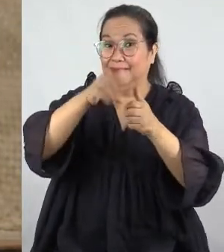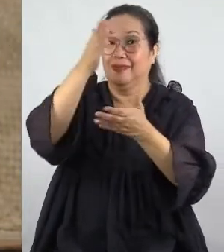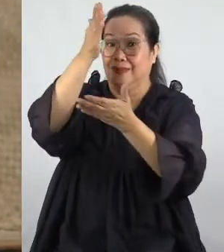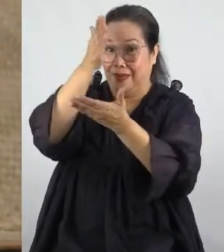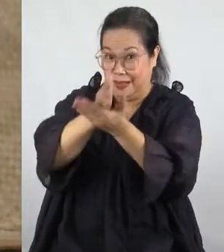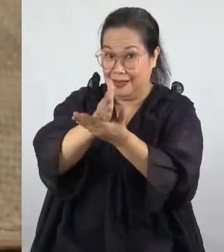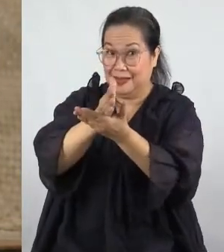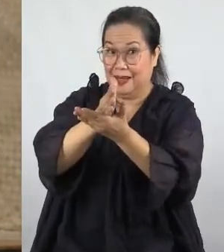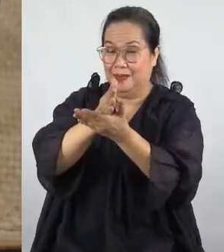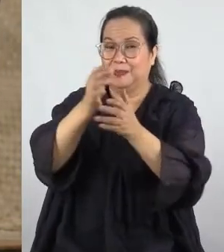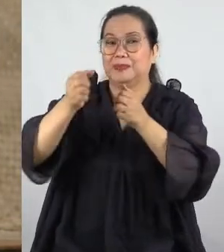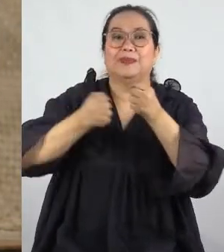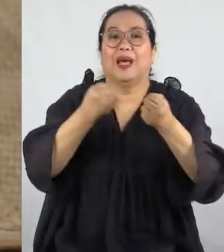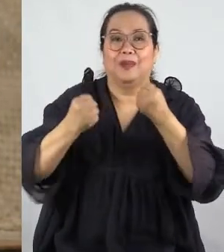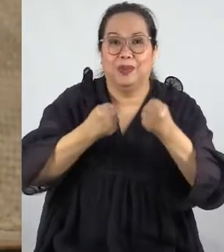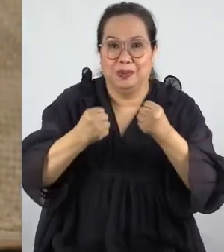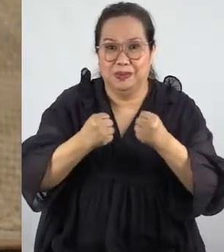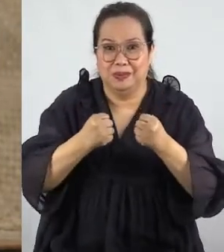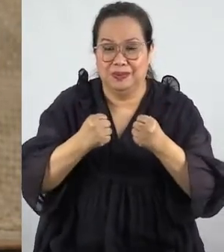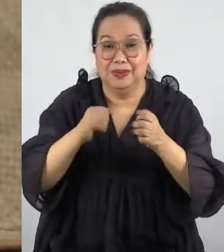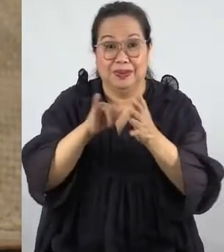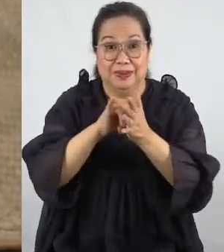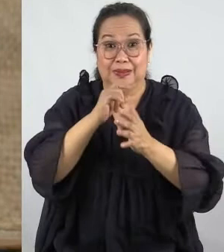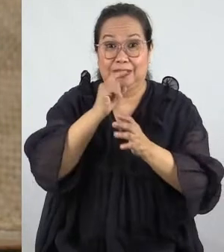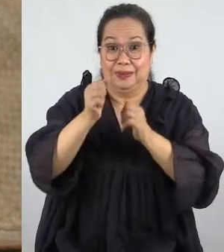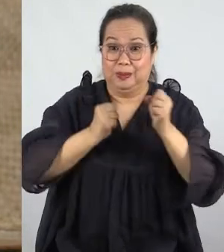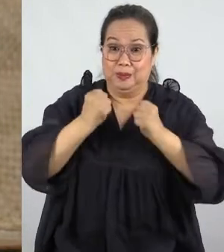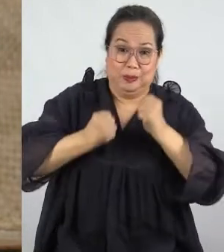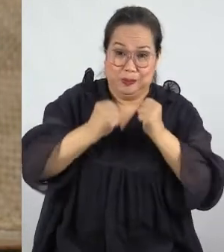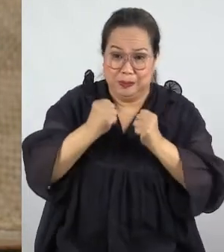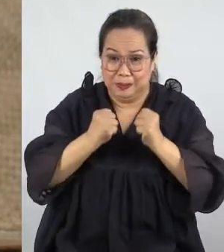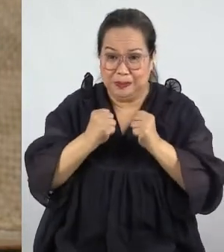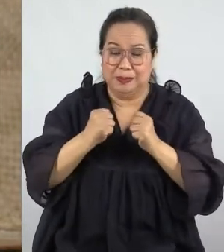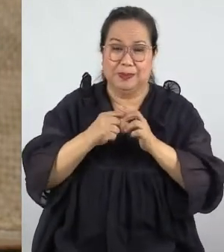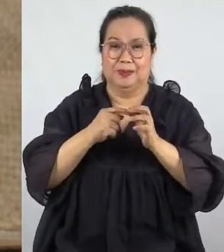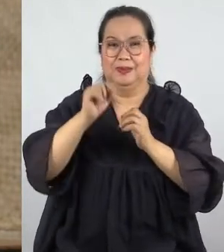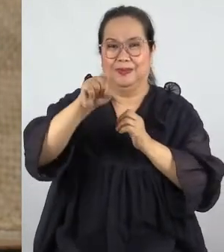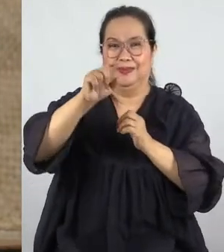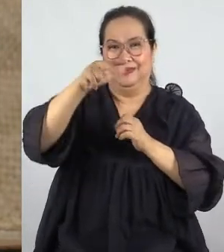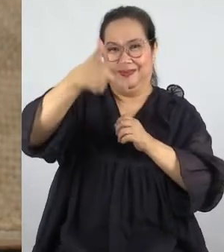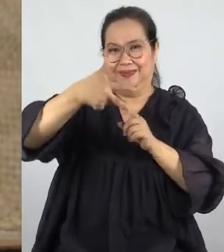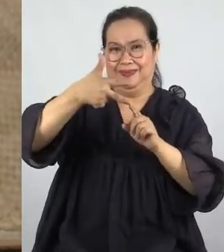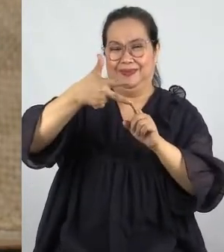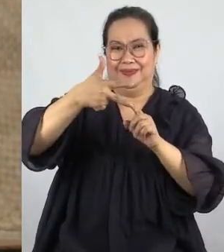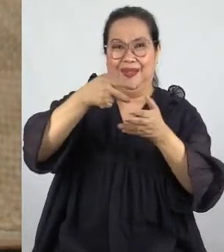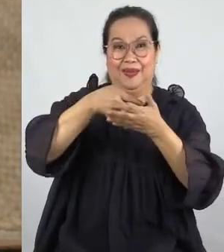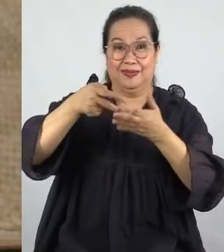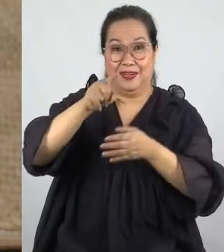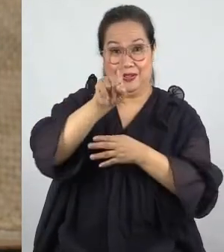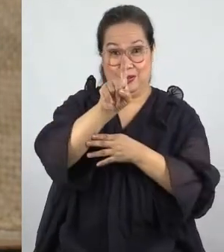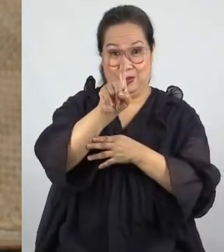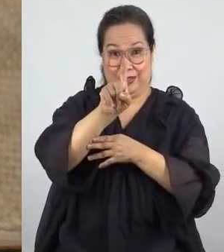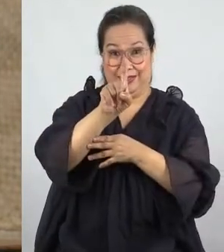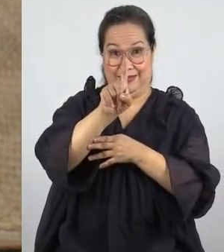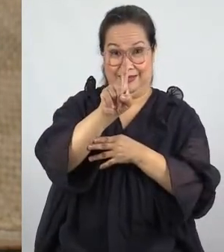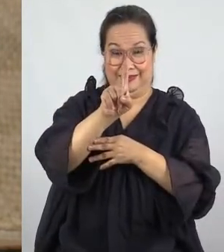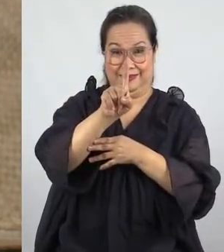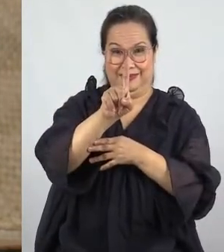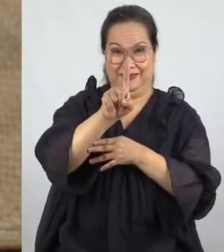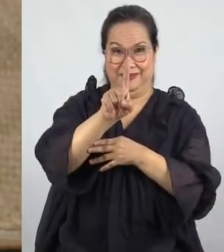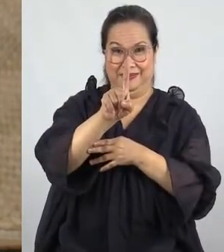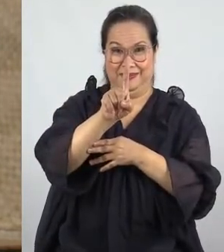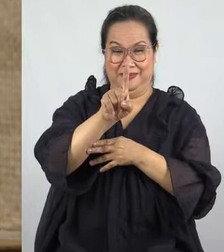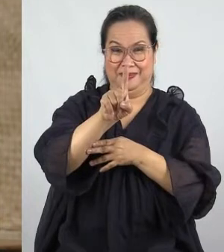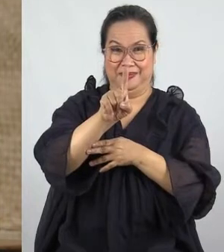talikuran, takbuhin. Yun ang pangatlo. Sabi sa verse 1, nasa verse 1 pa ho tayo,